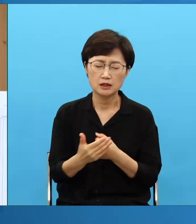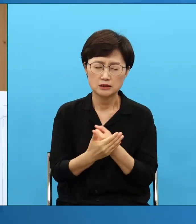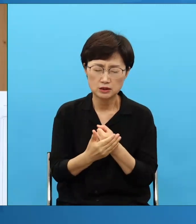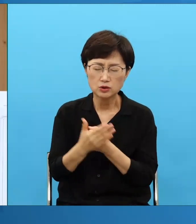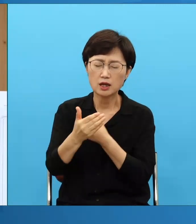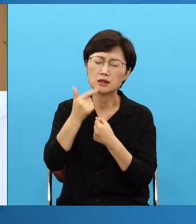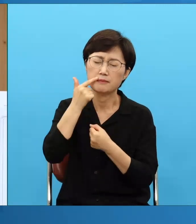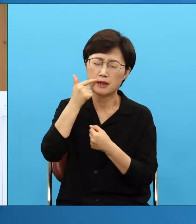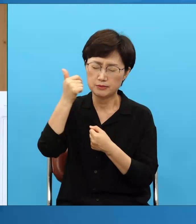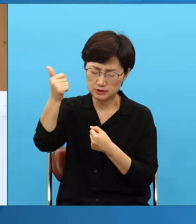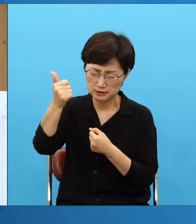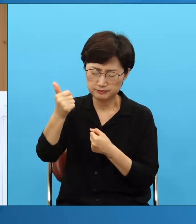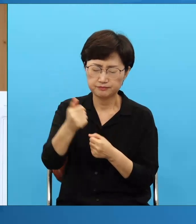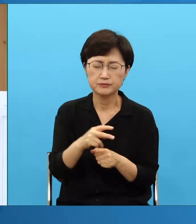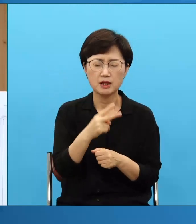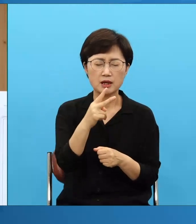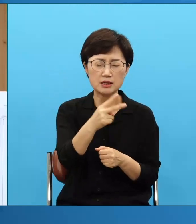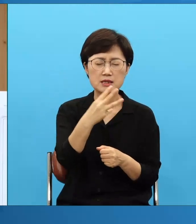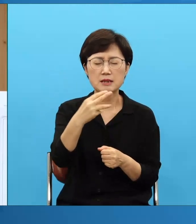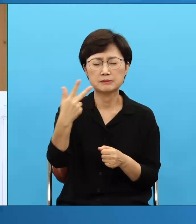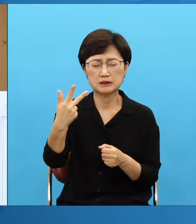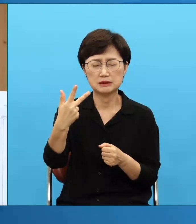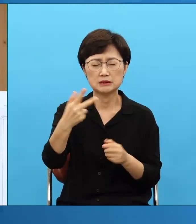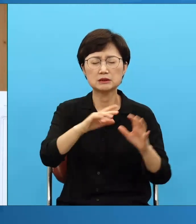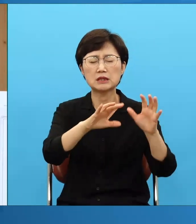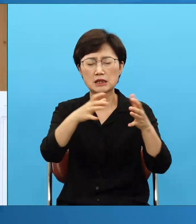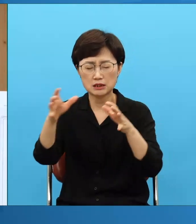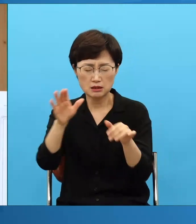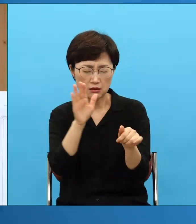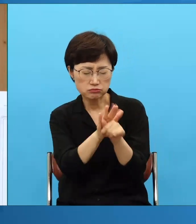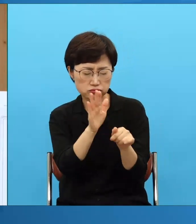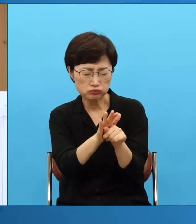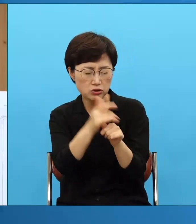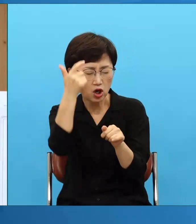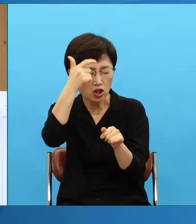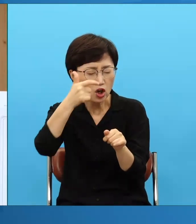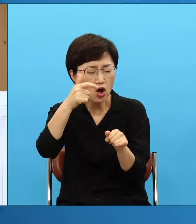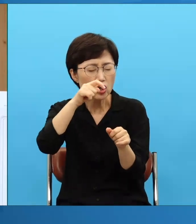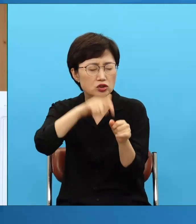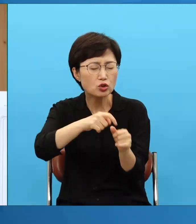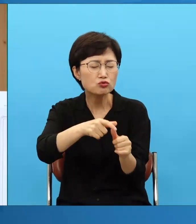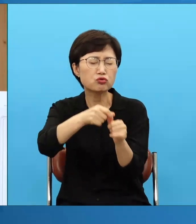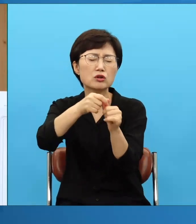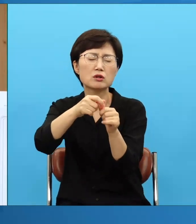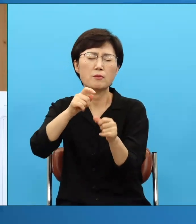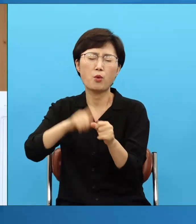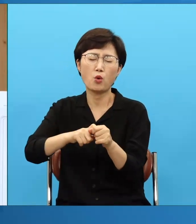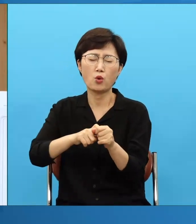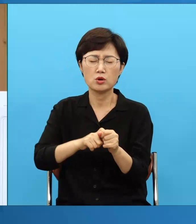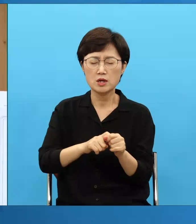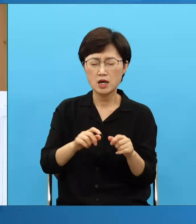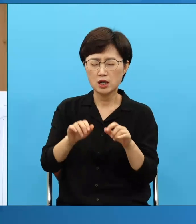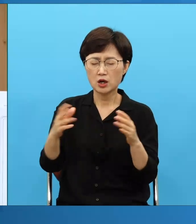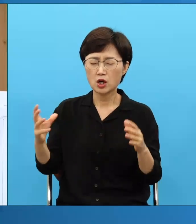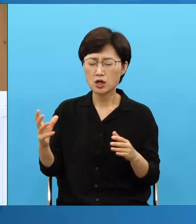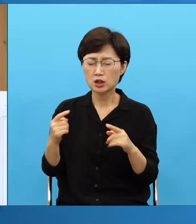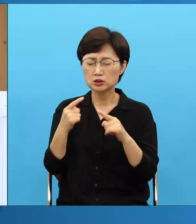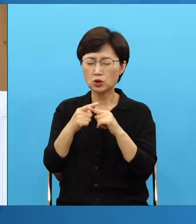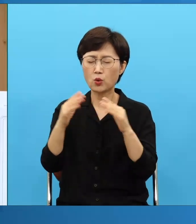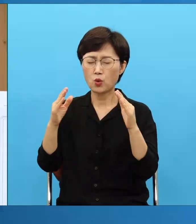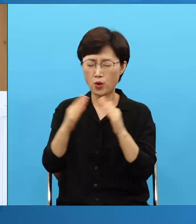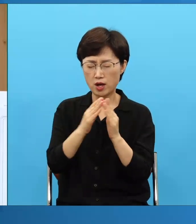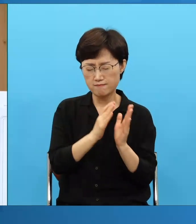아버지, 237 나라 5천 종교 살릴 세계복음화에 위한 시스템이 갖추어진 성전 건축에 모든 성도님들이 한마음 되게